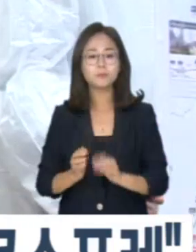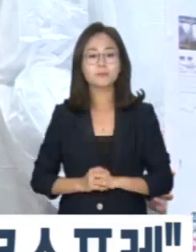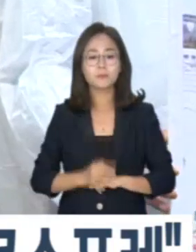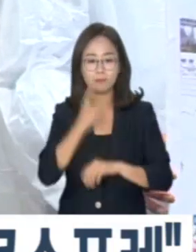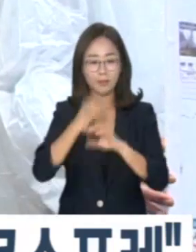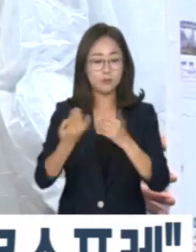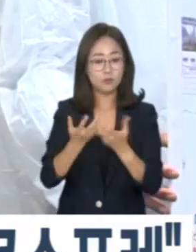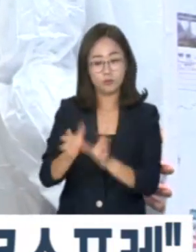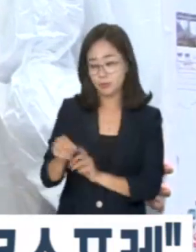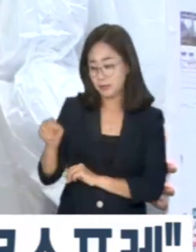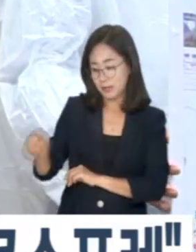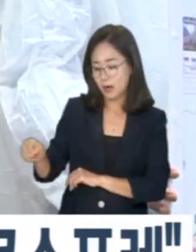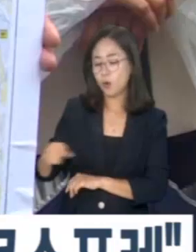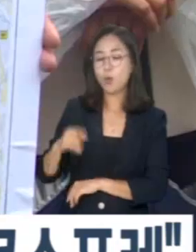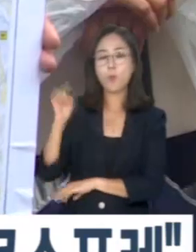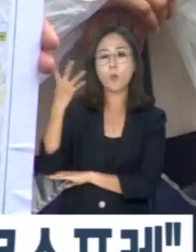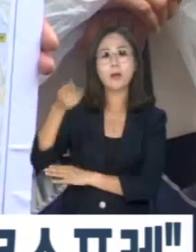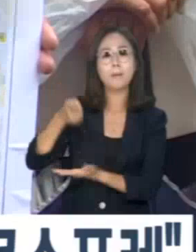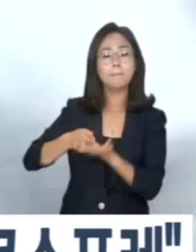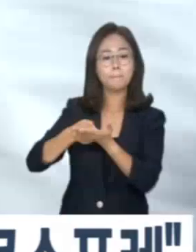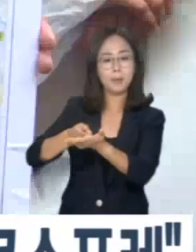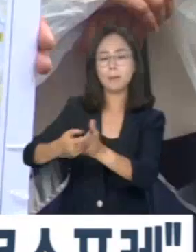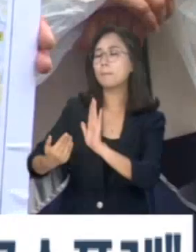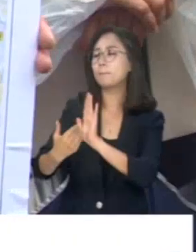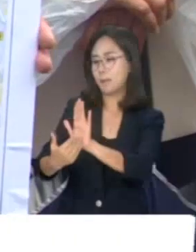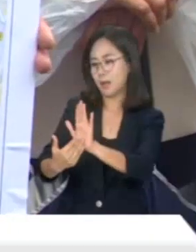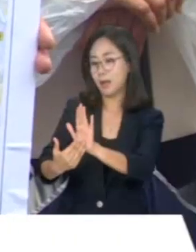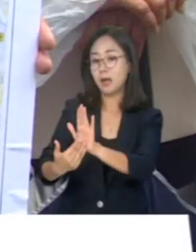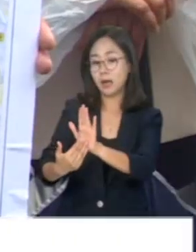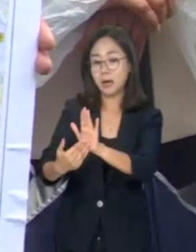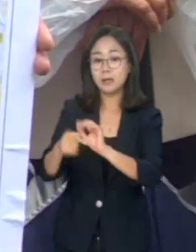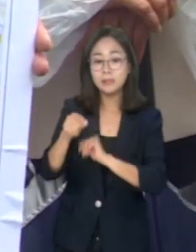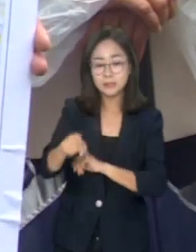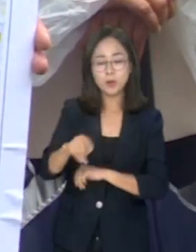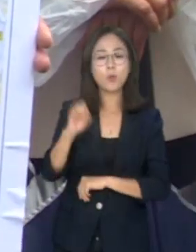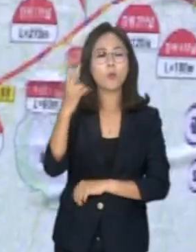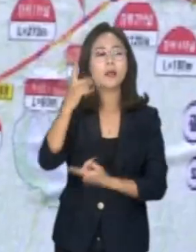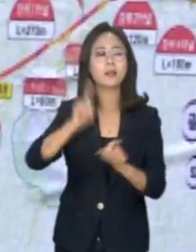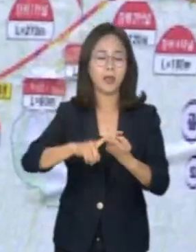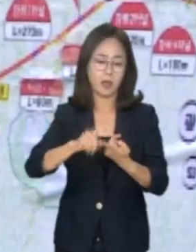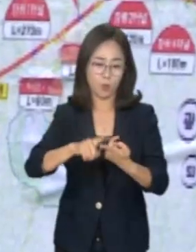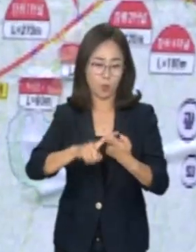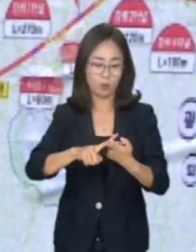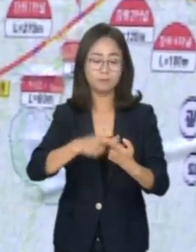군수는 민주당의 원안 추진 요구의 선을 긋고 강상면 안으로의 재추진을 요구했습니다